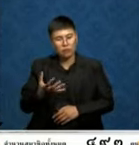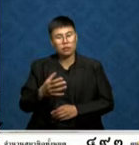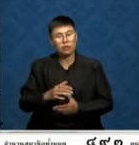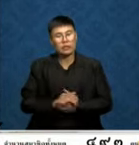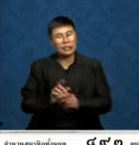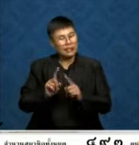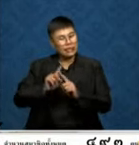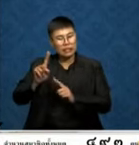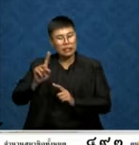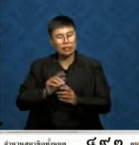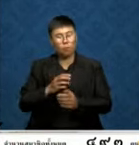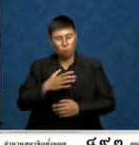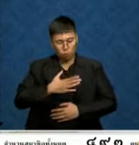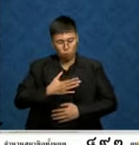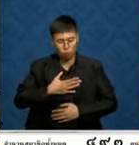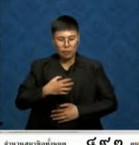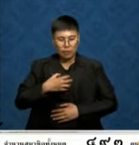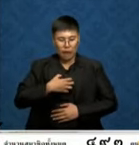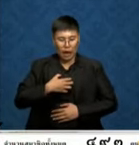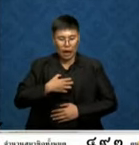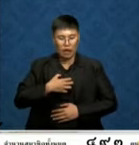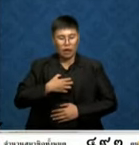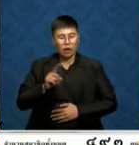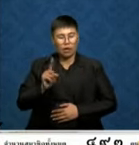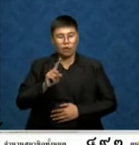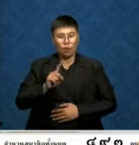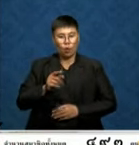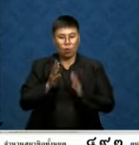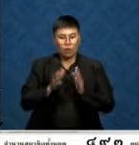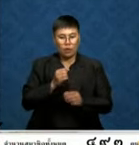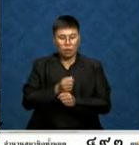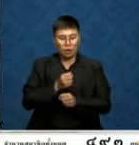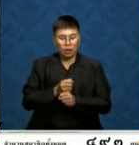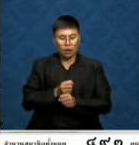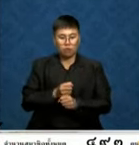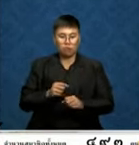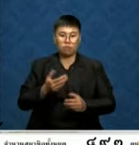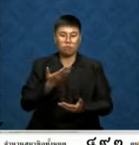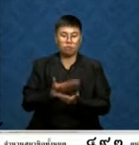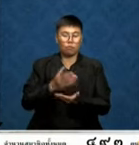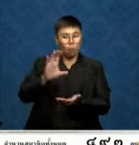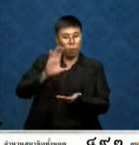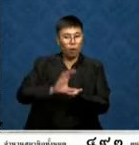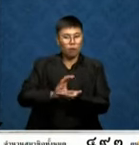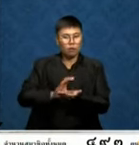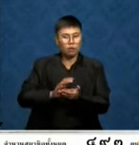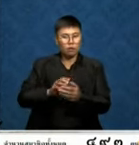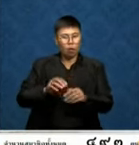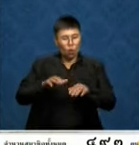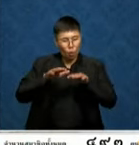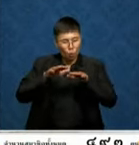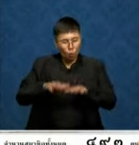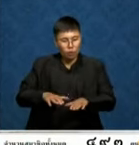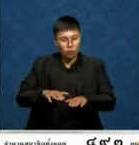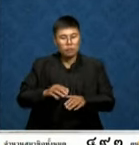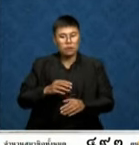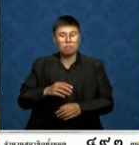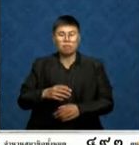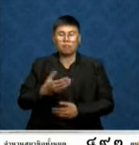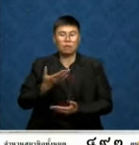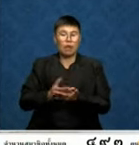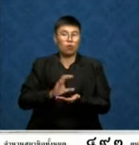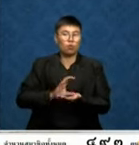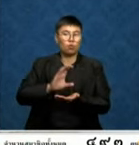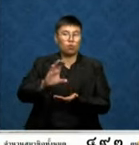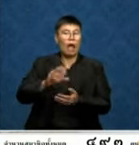ผมอยากให้หน่วยดำเนินงานเนี่ยที่มันไม่ได้งบประมาณสูงนะครับมันตกลงไปที่ชุมชนจริงๆก็